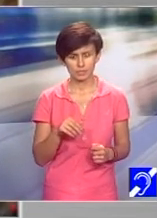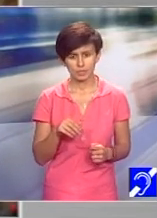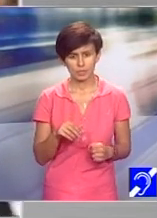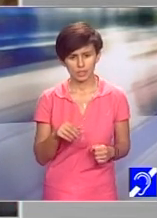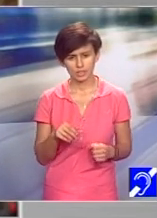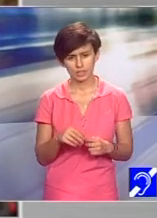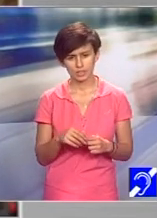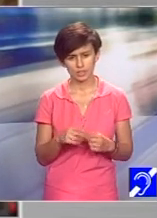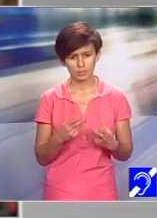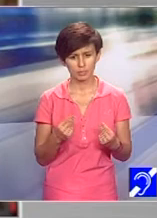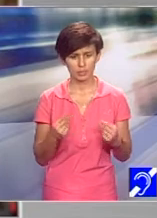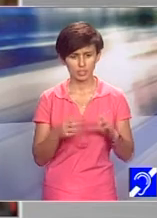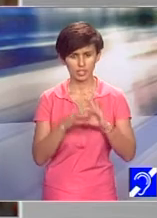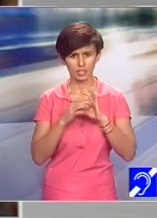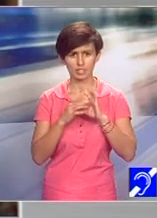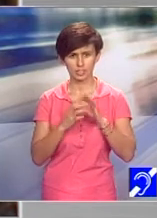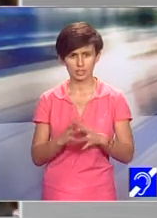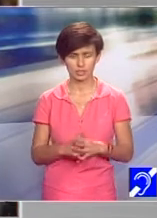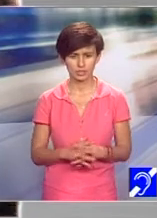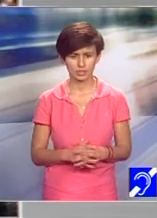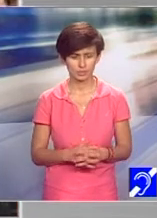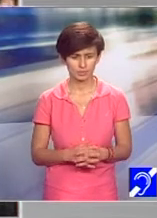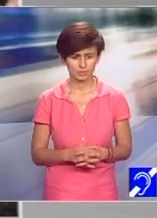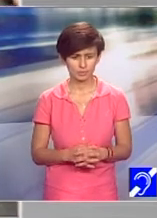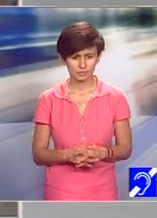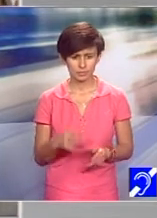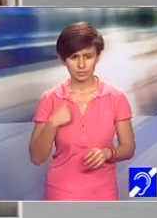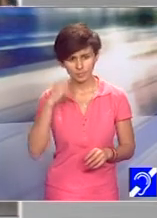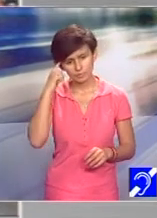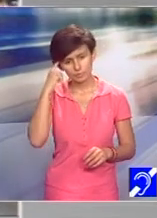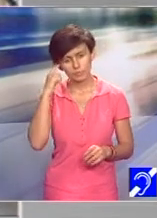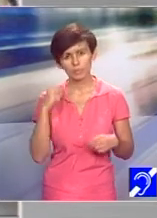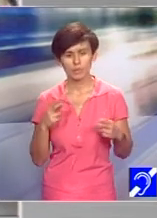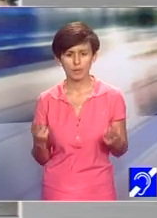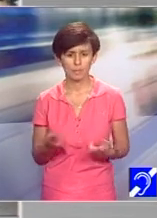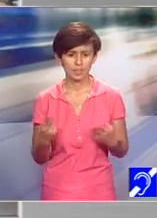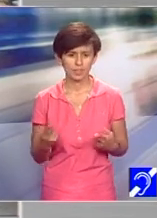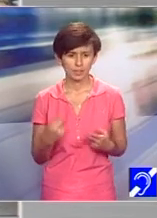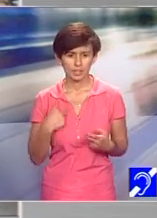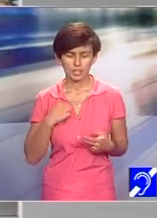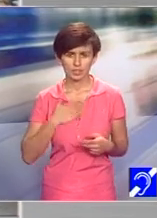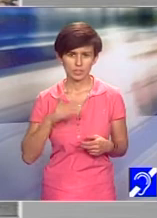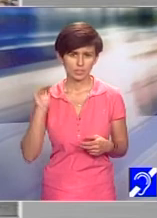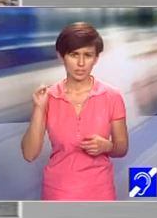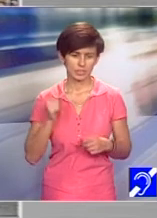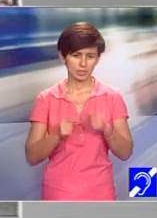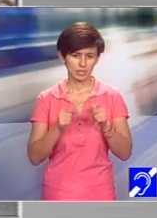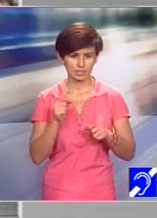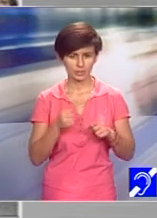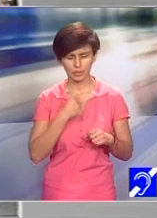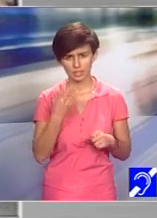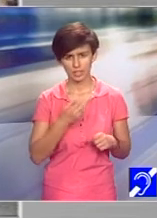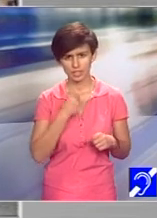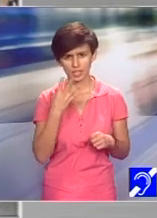bilaterale. Sigur, știu că vă grăbiți și nici în timpul nostru nu este foarte lung, dar aș vrea să vă întreb foarte pe scurt despre o declarație foarte recentă